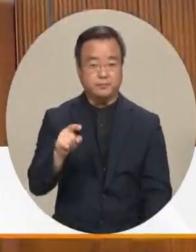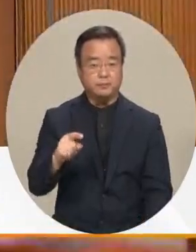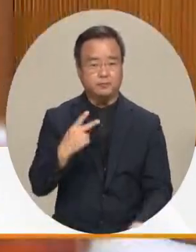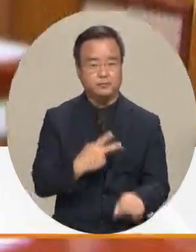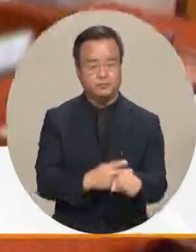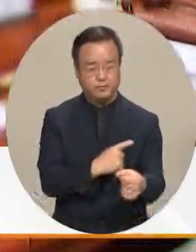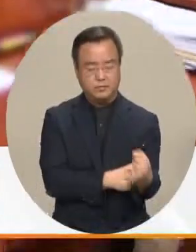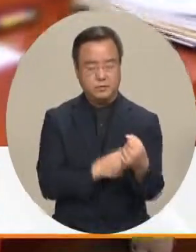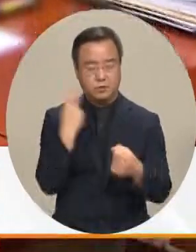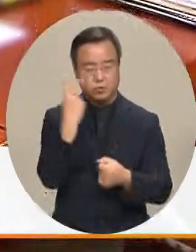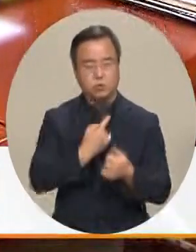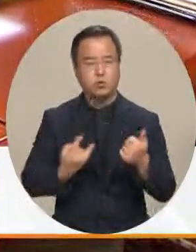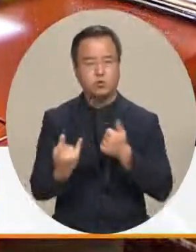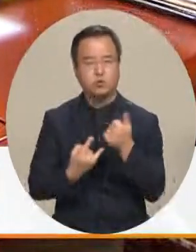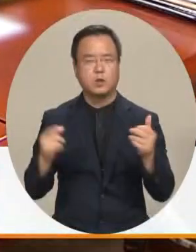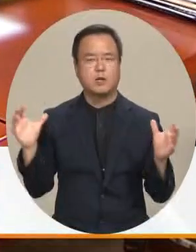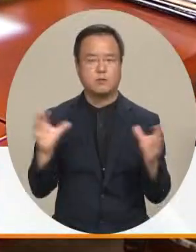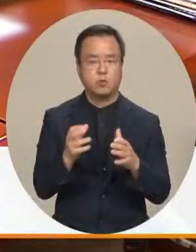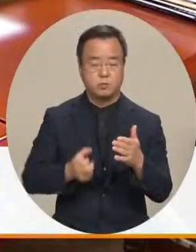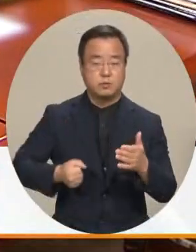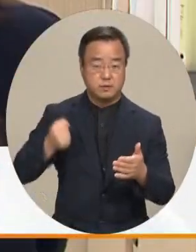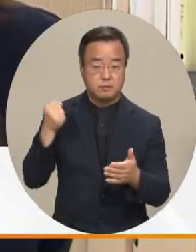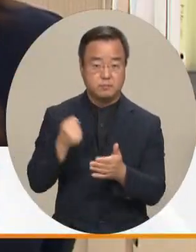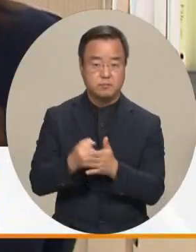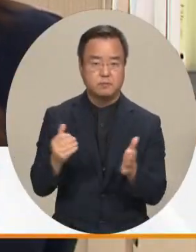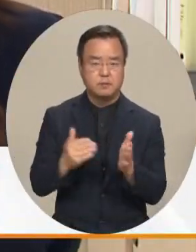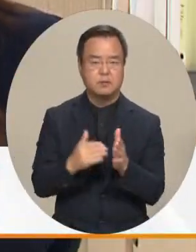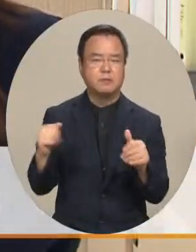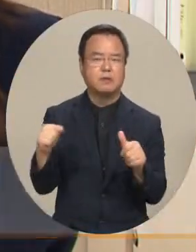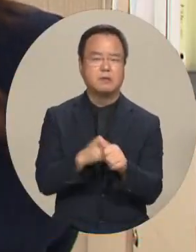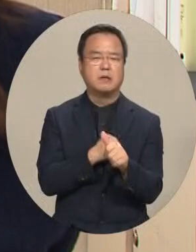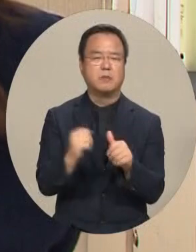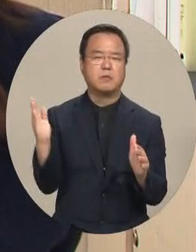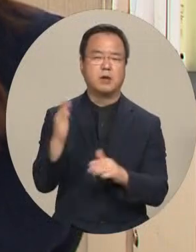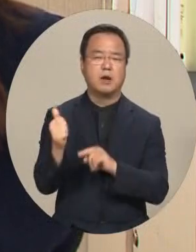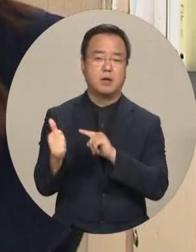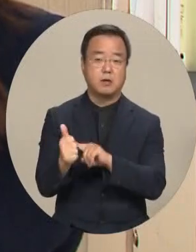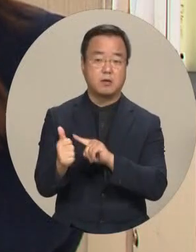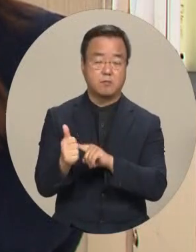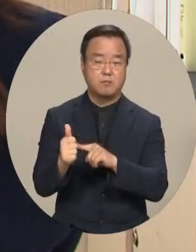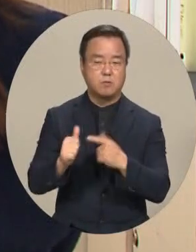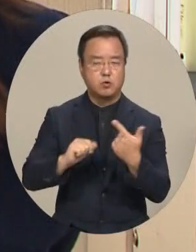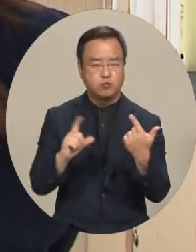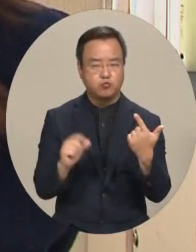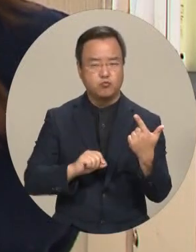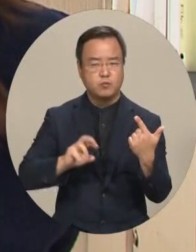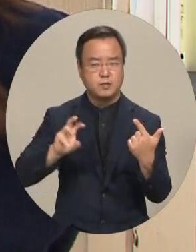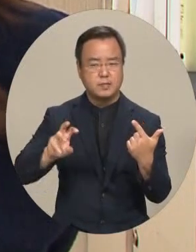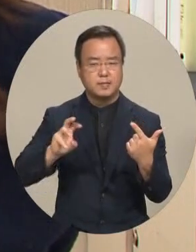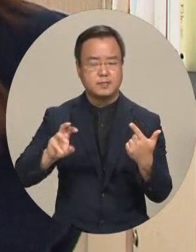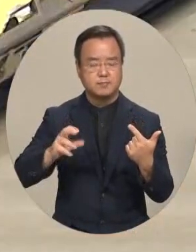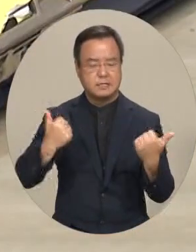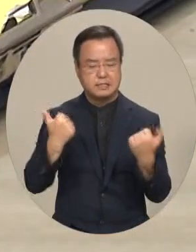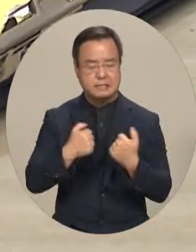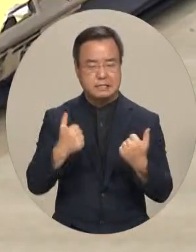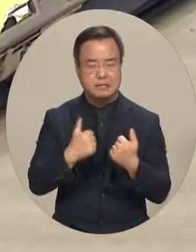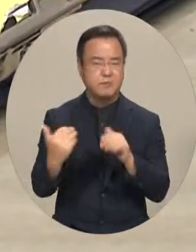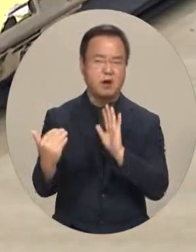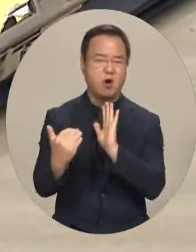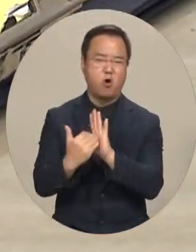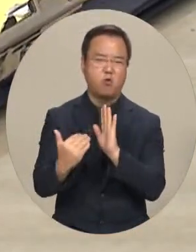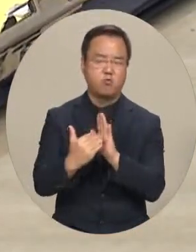교권보호위원회를 열고 이같이 결정했습니다 가해 학생은 지난달 30일 상담 수업 참여를 거부하며 담임교사 폭행해